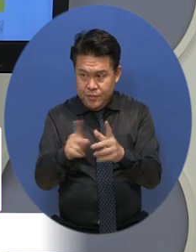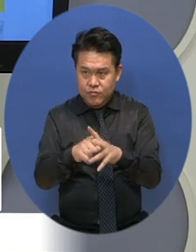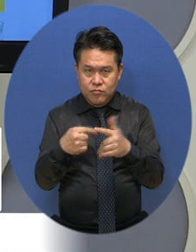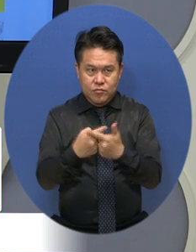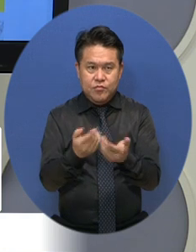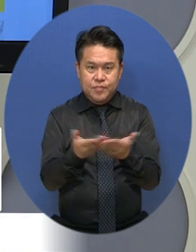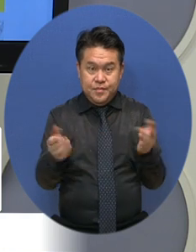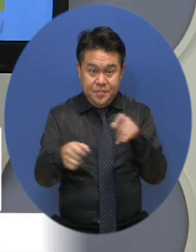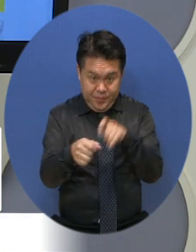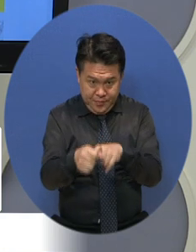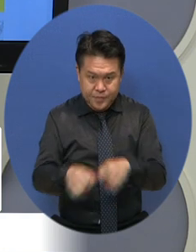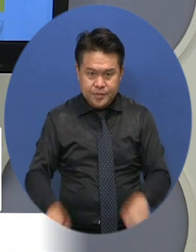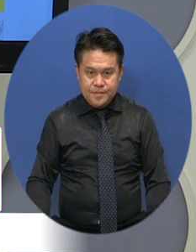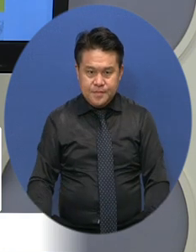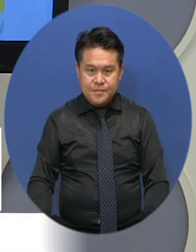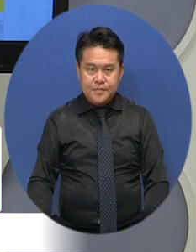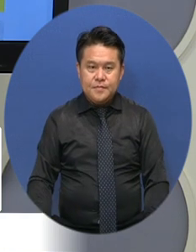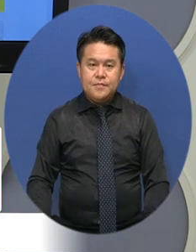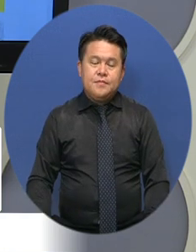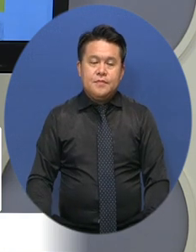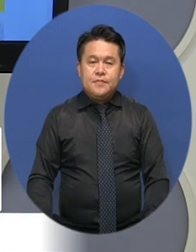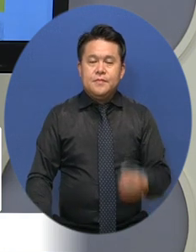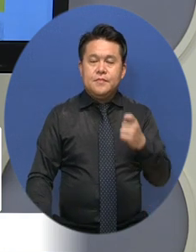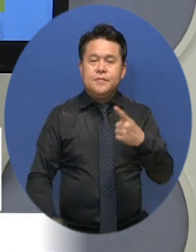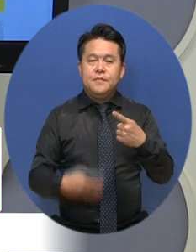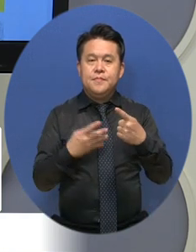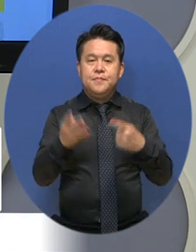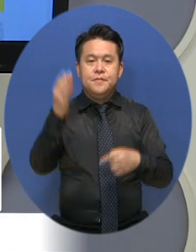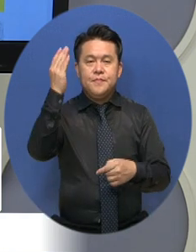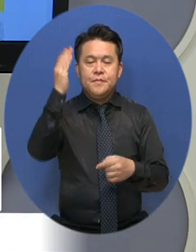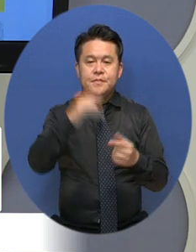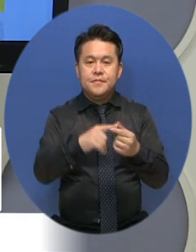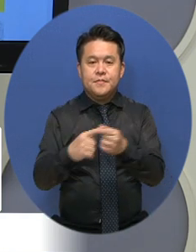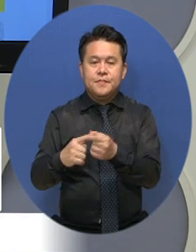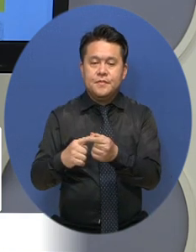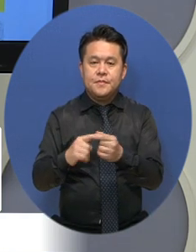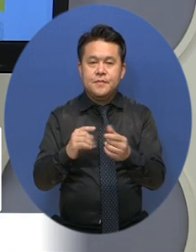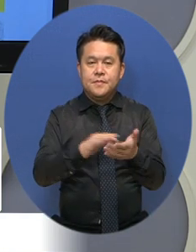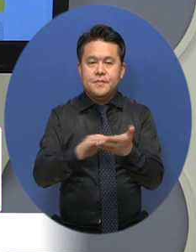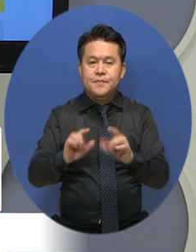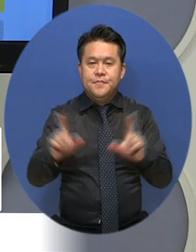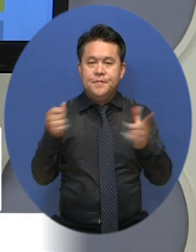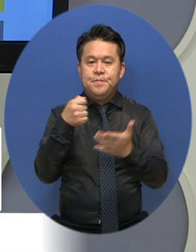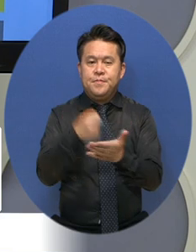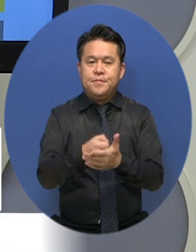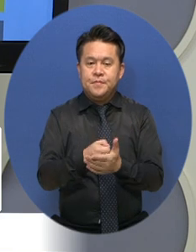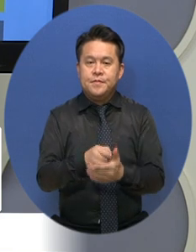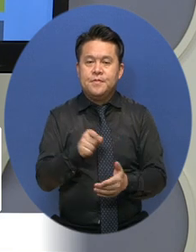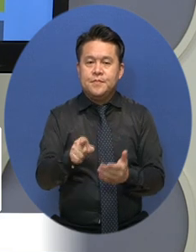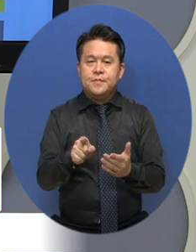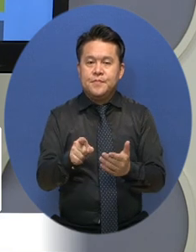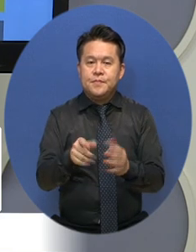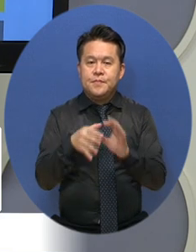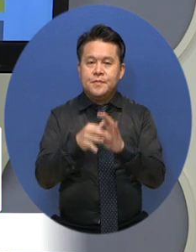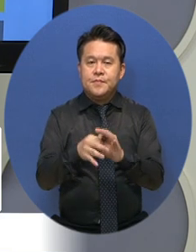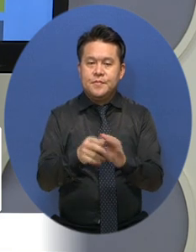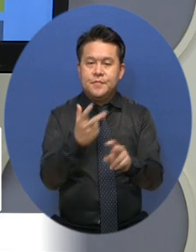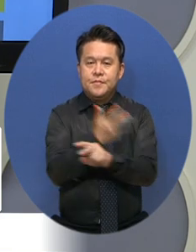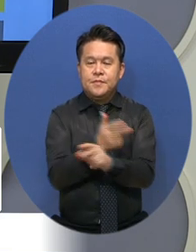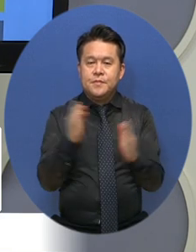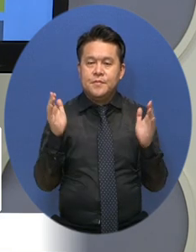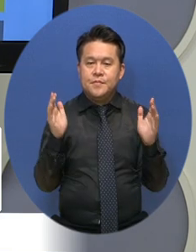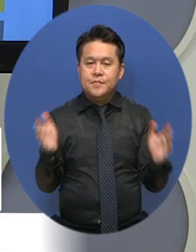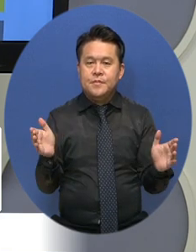이해를 높이고자 매년 11월 4일을 한글 점자 에 날로 지정하고 한글 점자 에 날이 속한 주가는